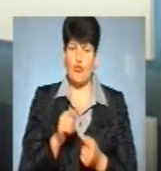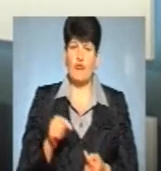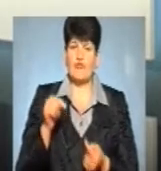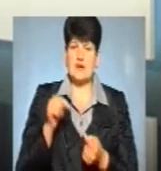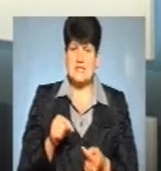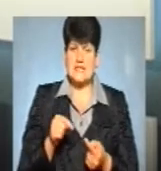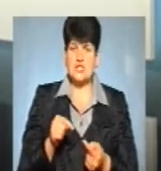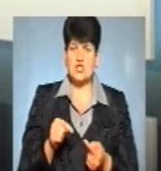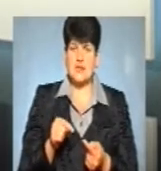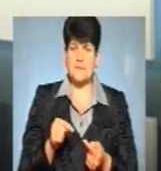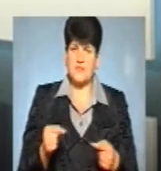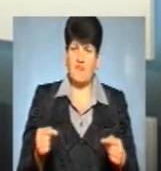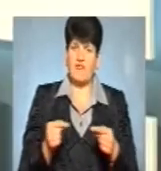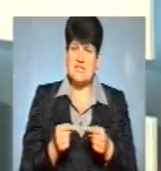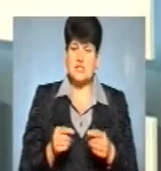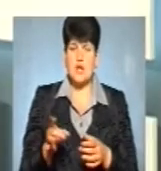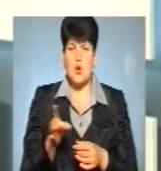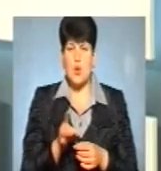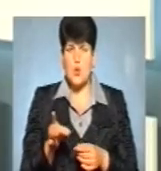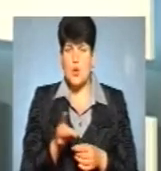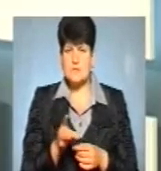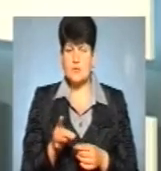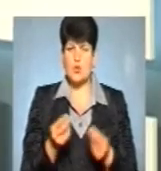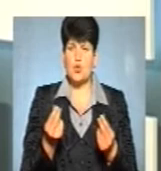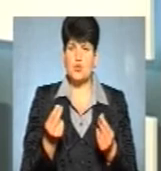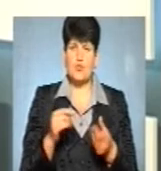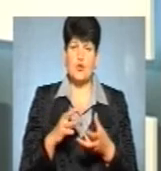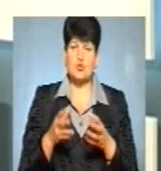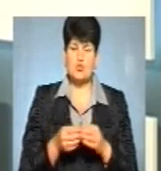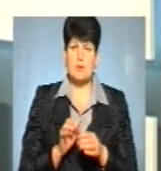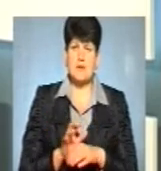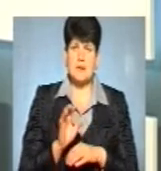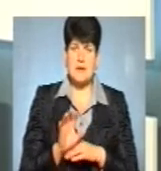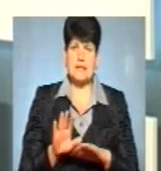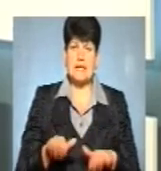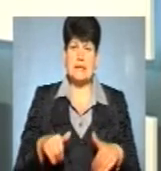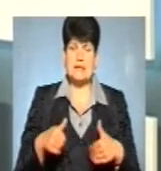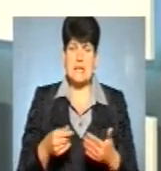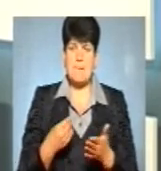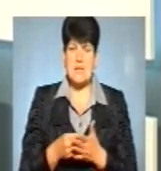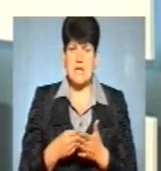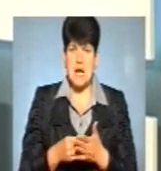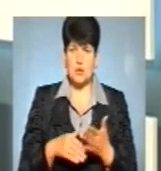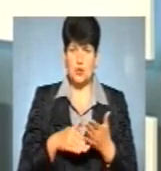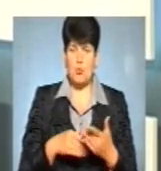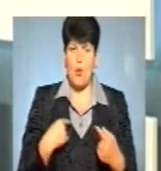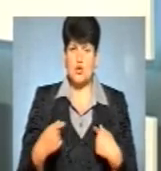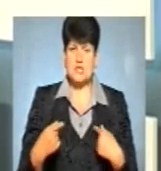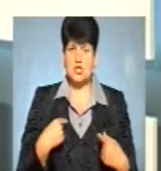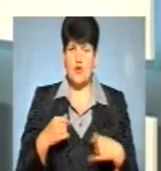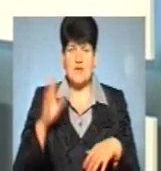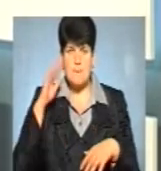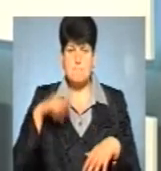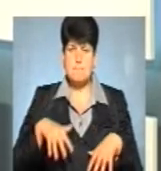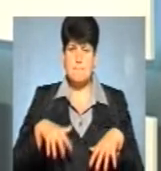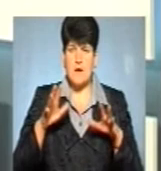розміру тої грошової суми, яка буде направлена на надання матеріальної допомоги постраждалим від паводку, який